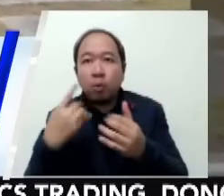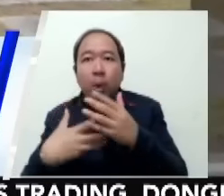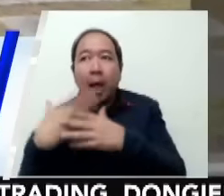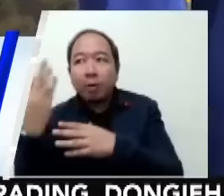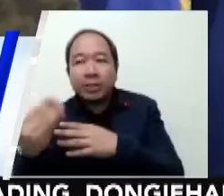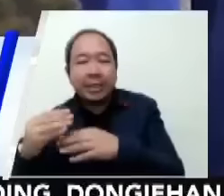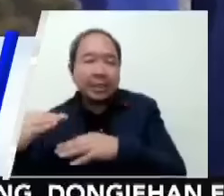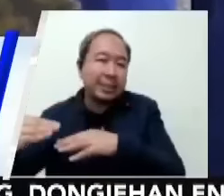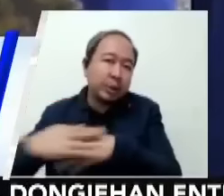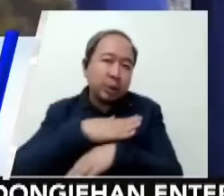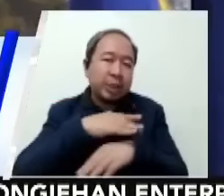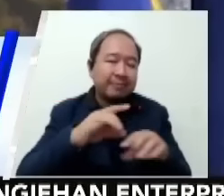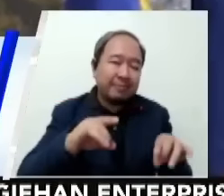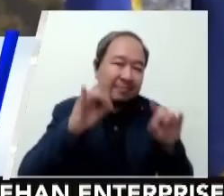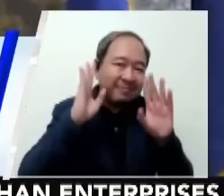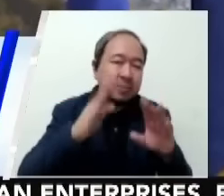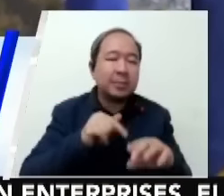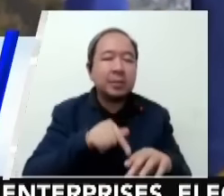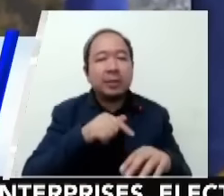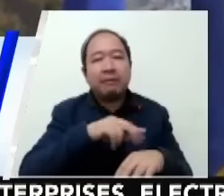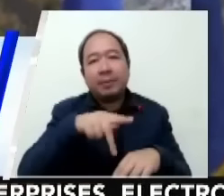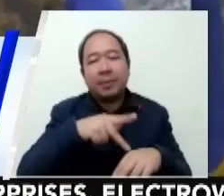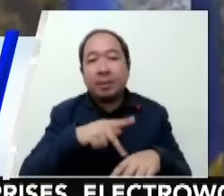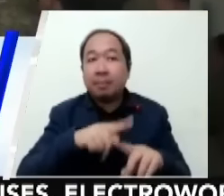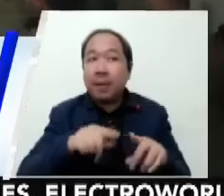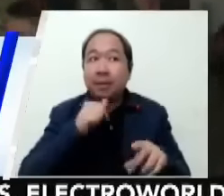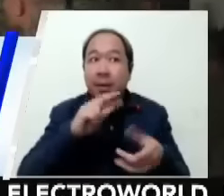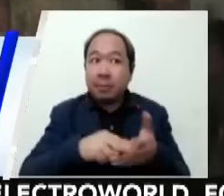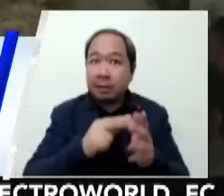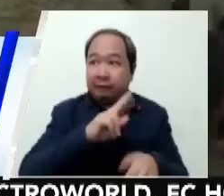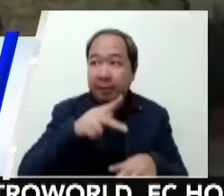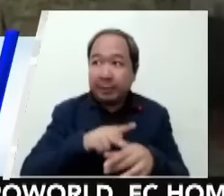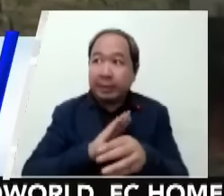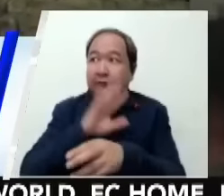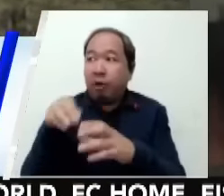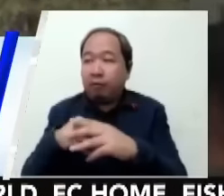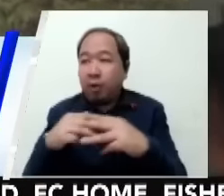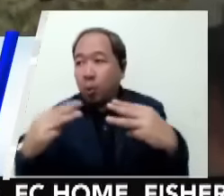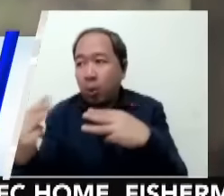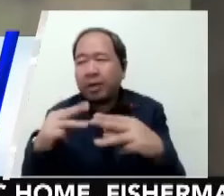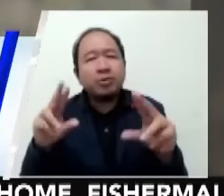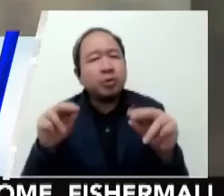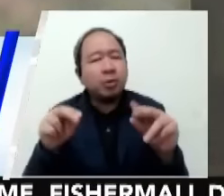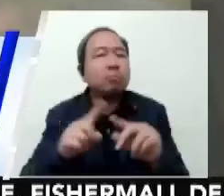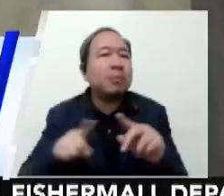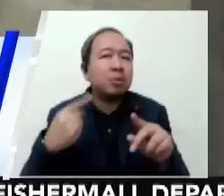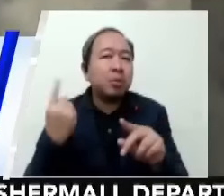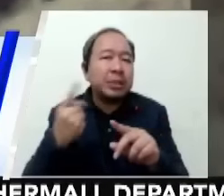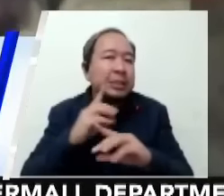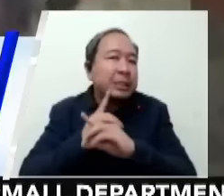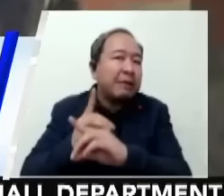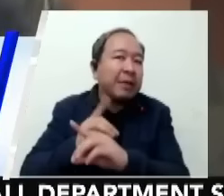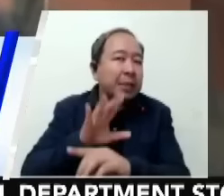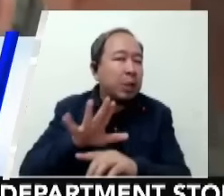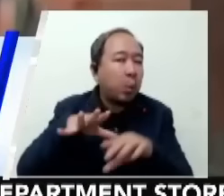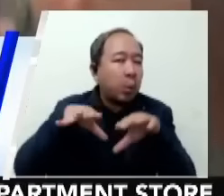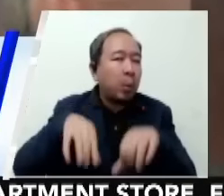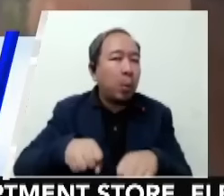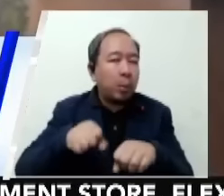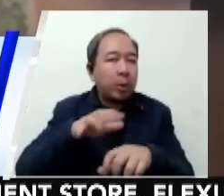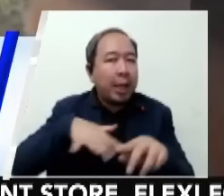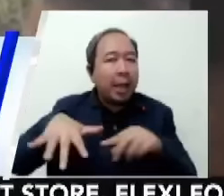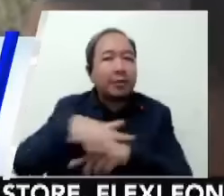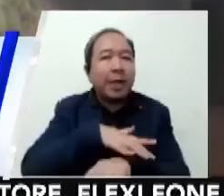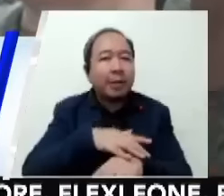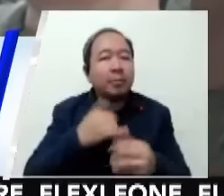naman daw nangangahulugang sasabak na ang bansa sa giyera, kundi pagdepensa lang sa ating teritoryo. Pangako ng Pangulo, bibigyan ng sandatang lakas